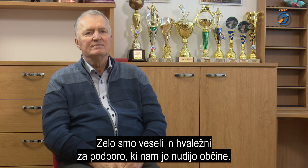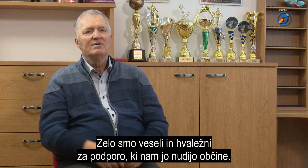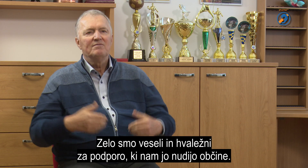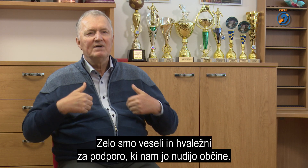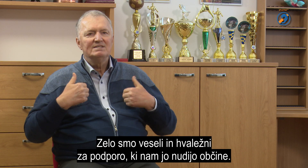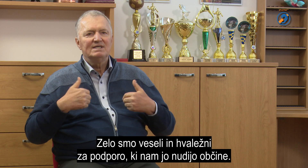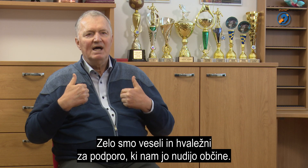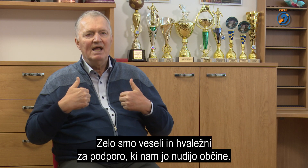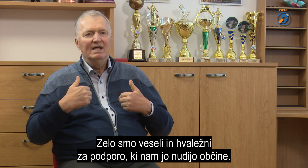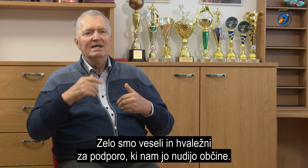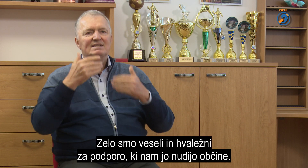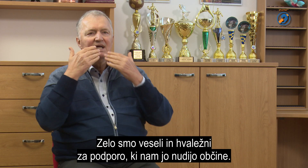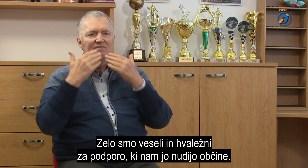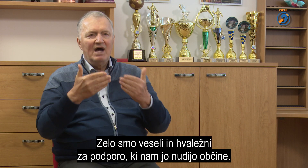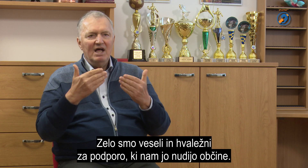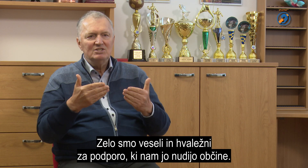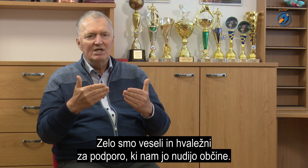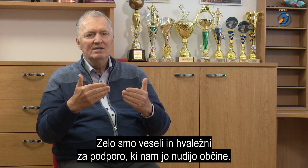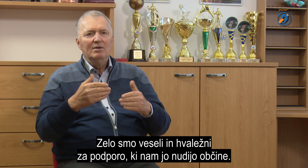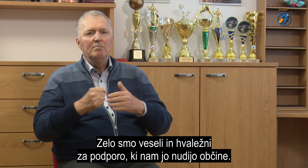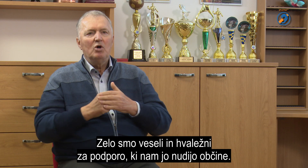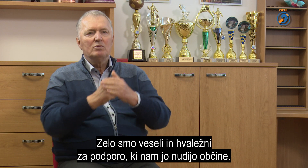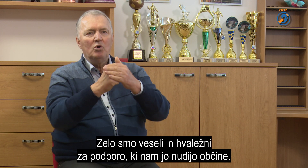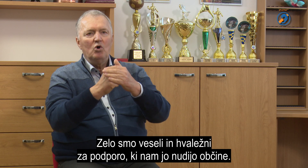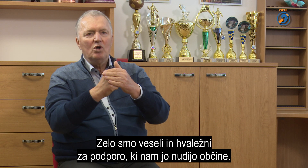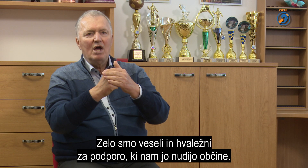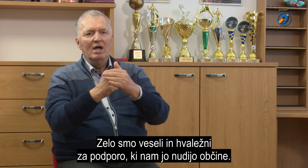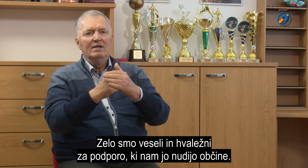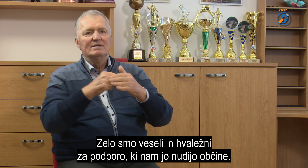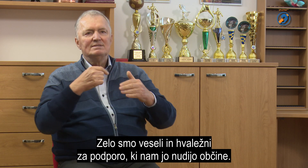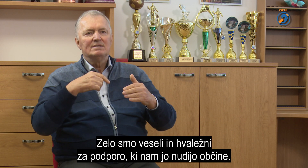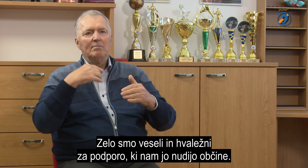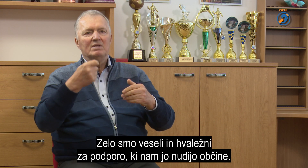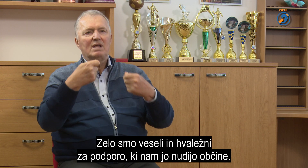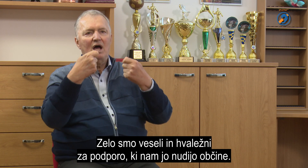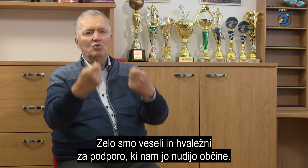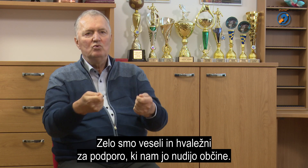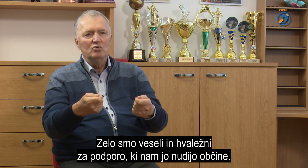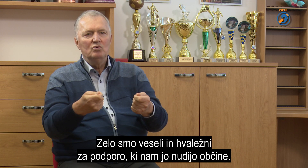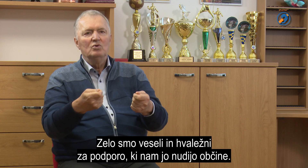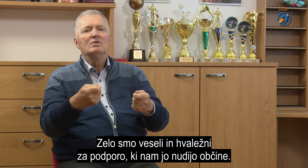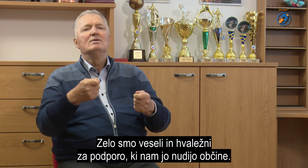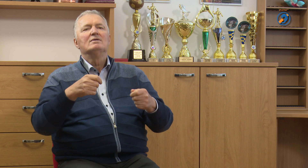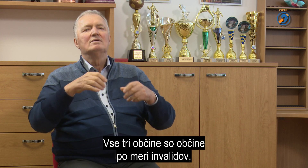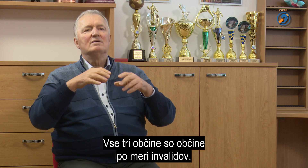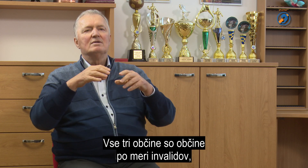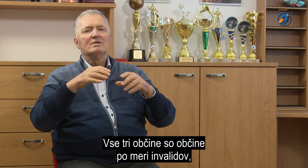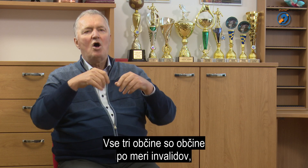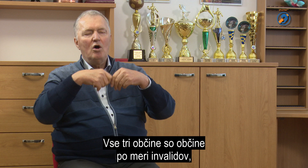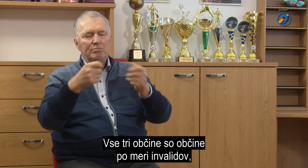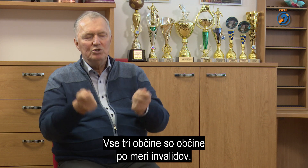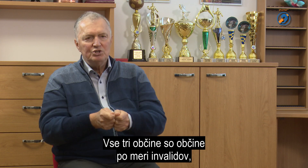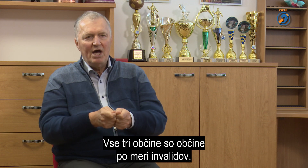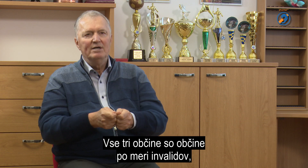Zelo smo veseli in hvaležni za podporo, ki nam jo nudijo občine. Vse 3 občine